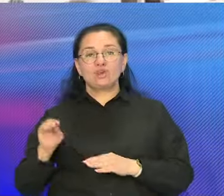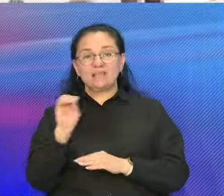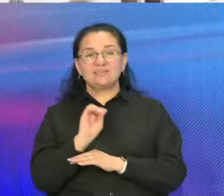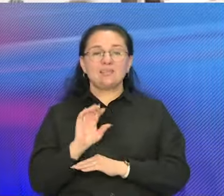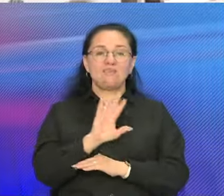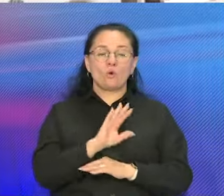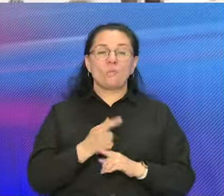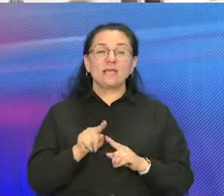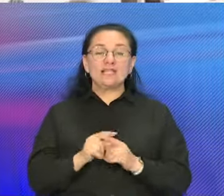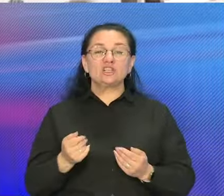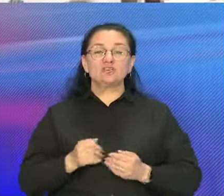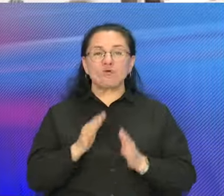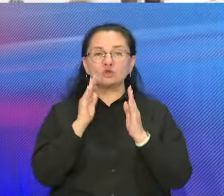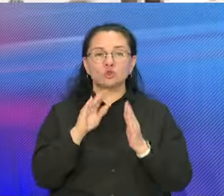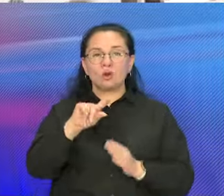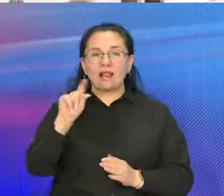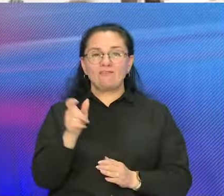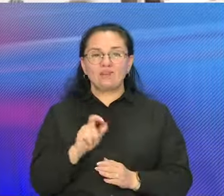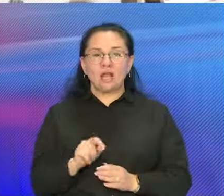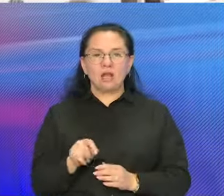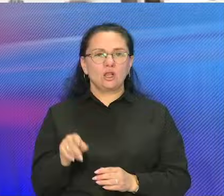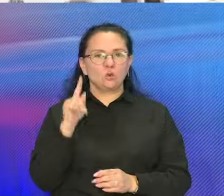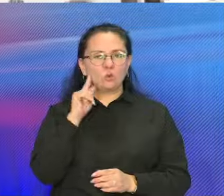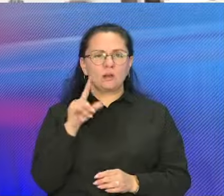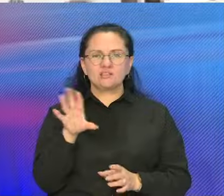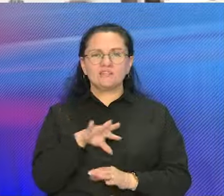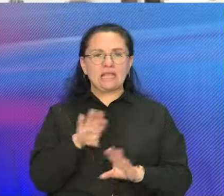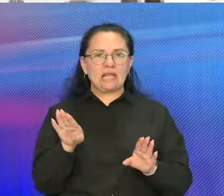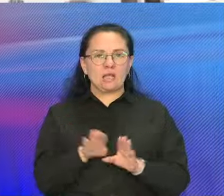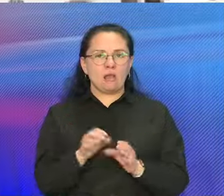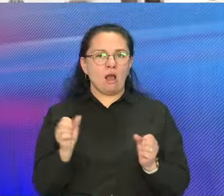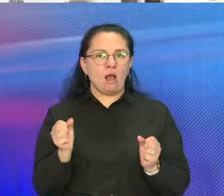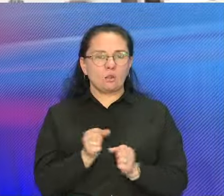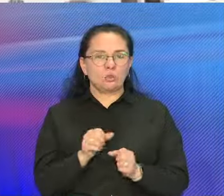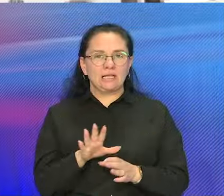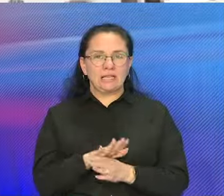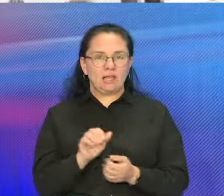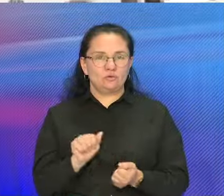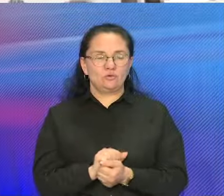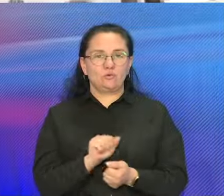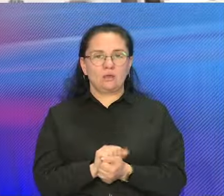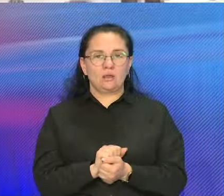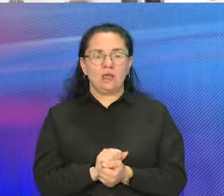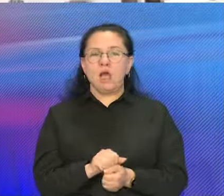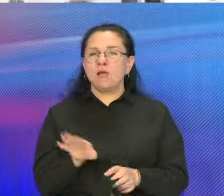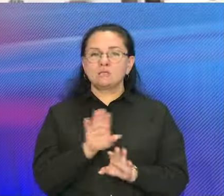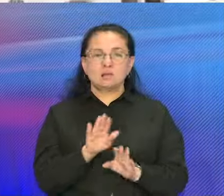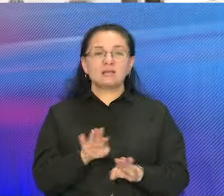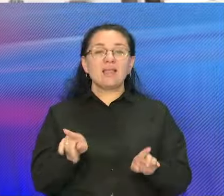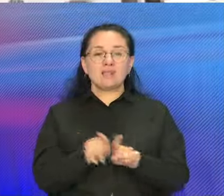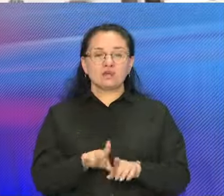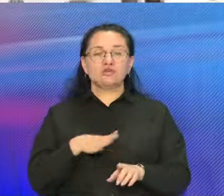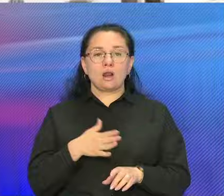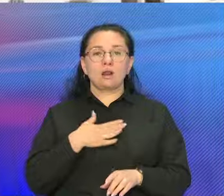и живешь только в Италии Ты думаешь, что здесь все такие холодные, такие суровые ходят Оказывается, вы вообще тоже как итальянцы Федерико, ты здесь!